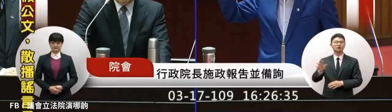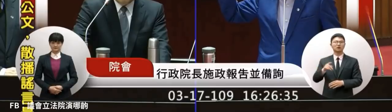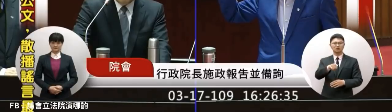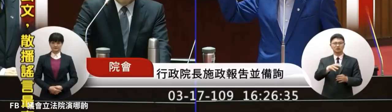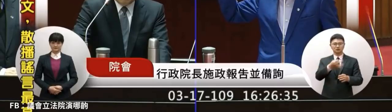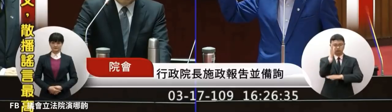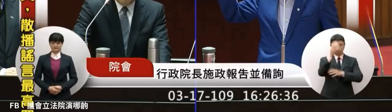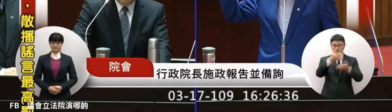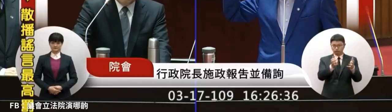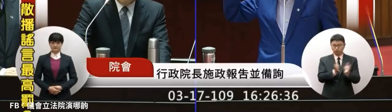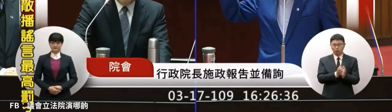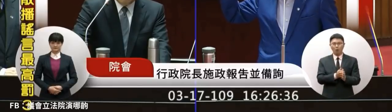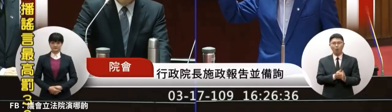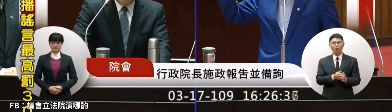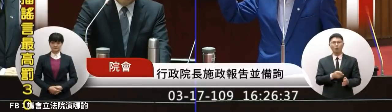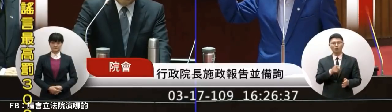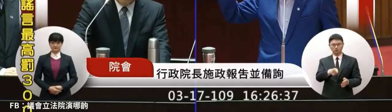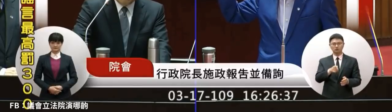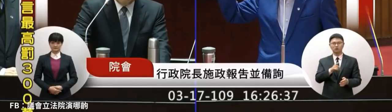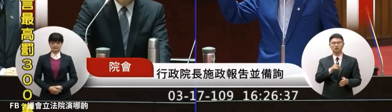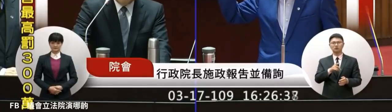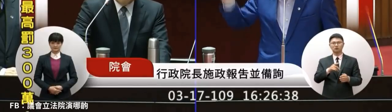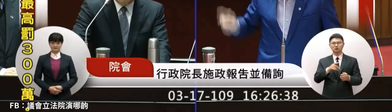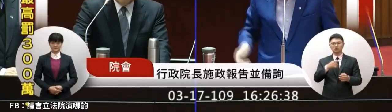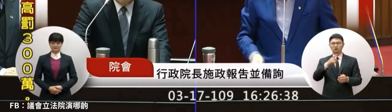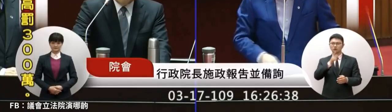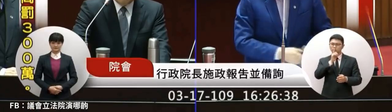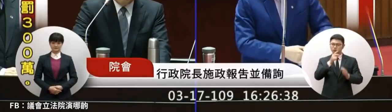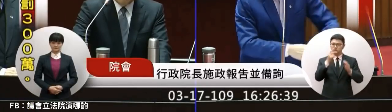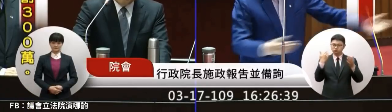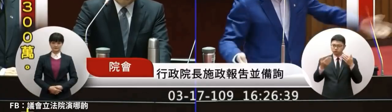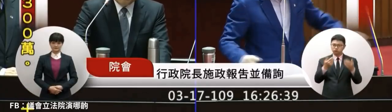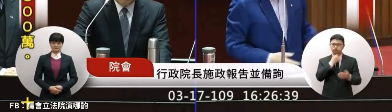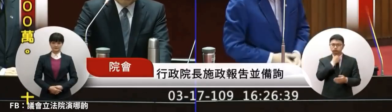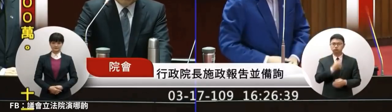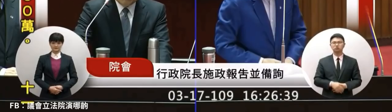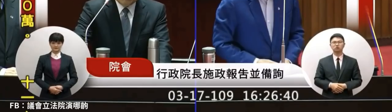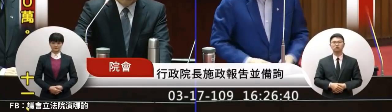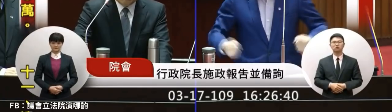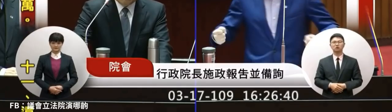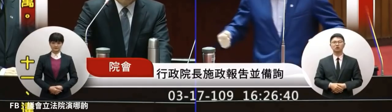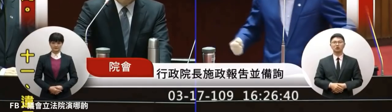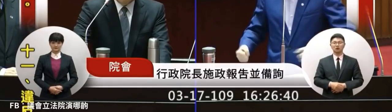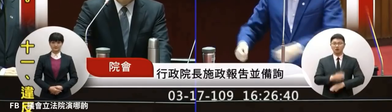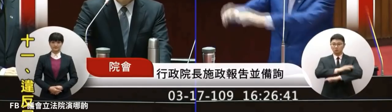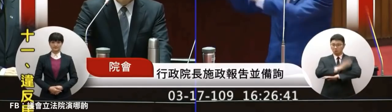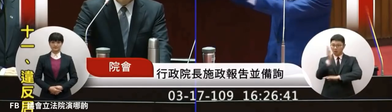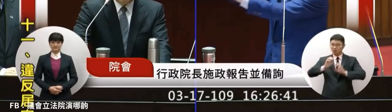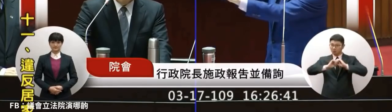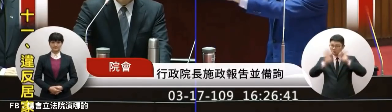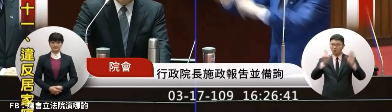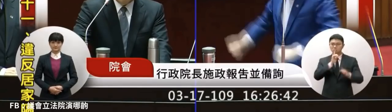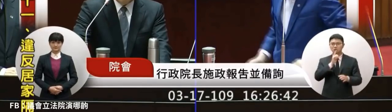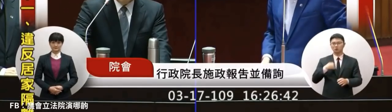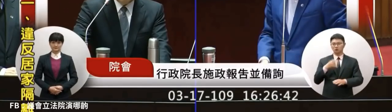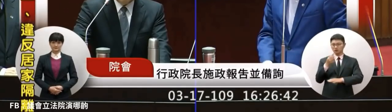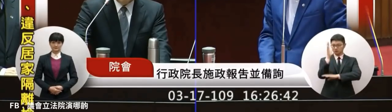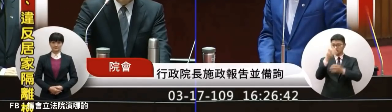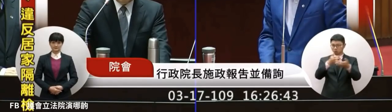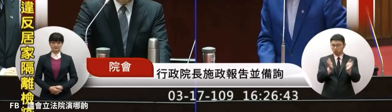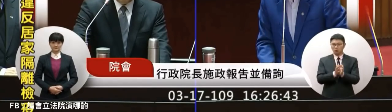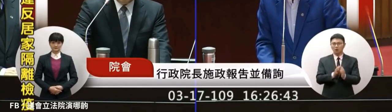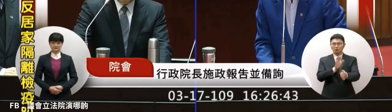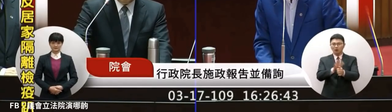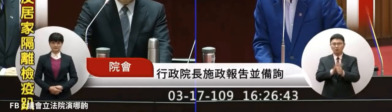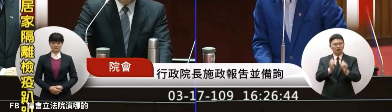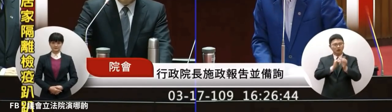好人哦，把话讲清楚，不要让人报纸一登说哦，我财政部很棒，都替人民思考